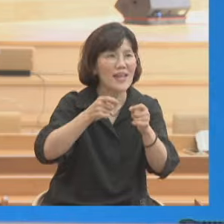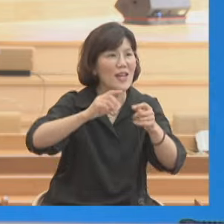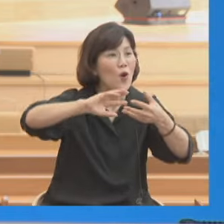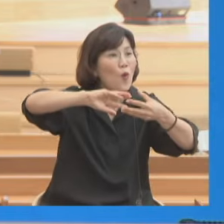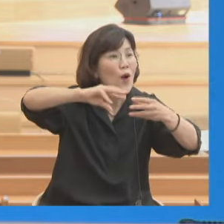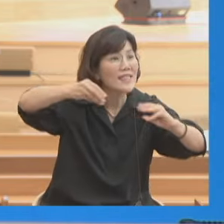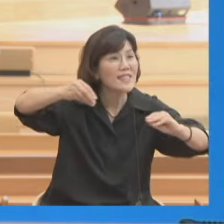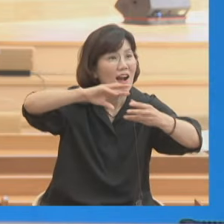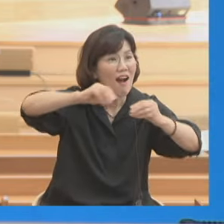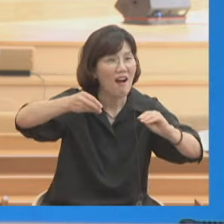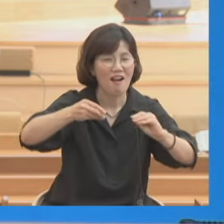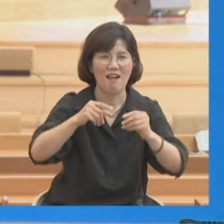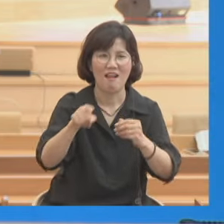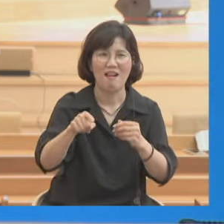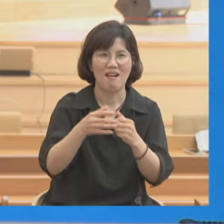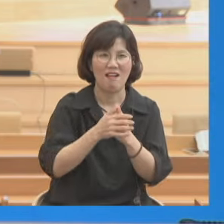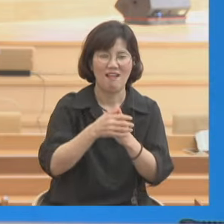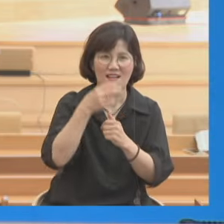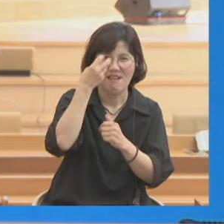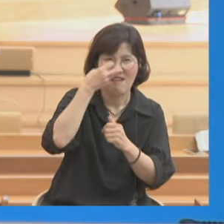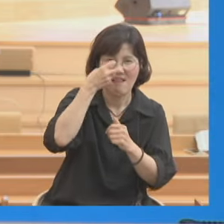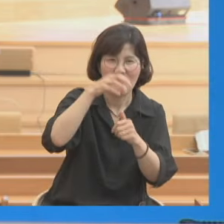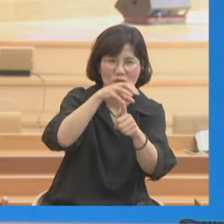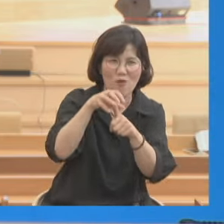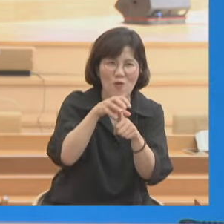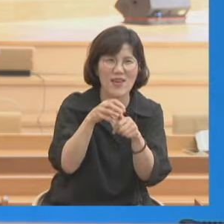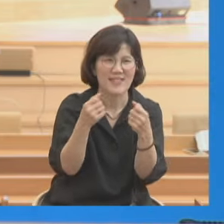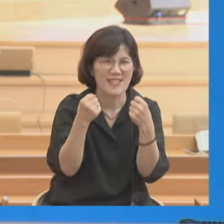살래. 야, 나 그런 얘기 나도 하겠다, 씨.